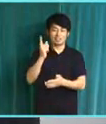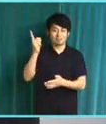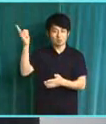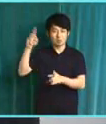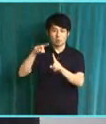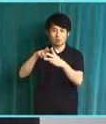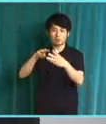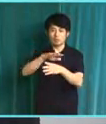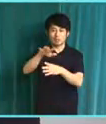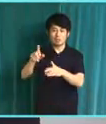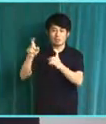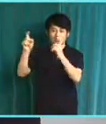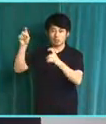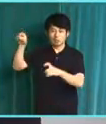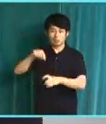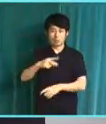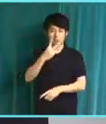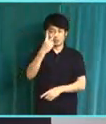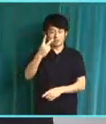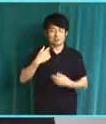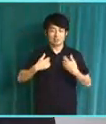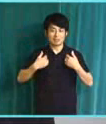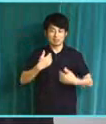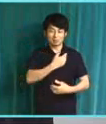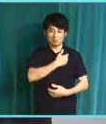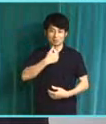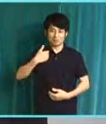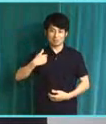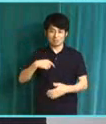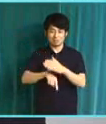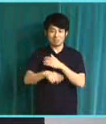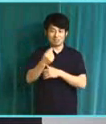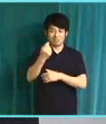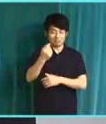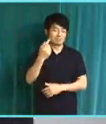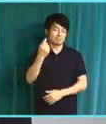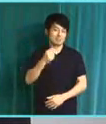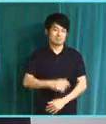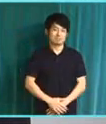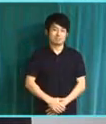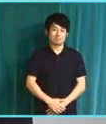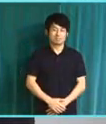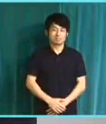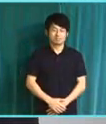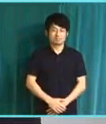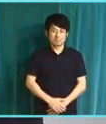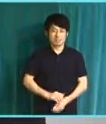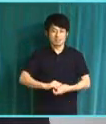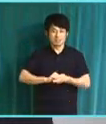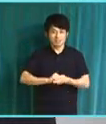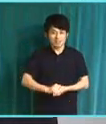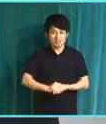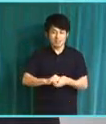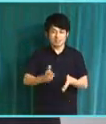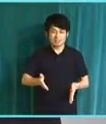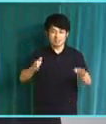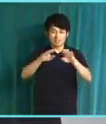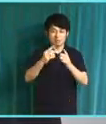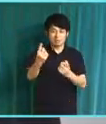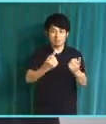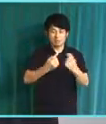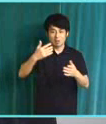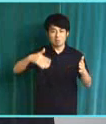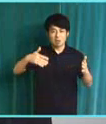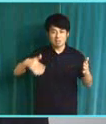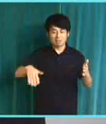に楽しめるというような流れになるんですね。 はい、 いやぜひまだ地元の小田原の方、